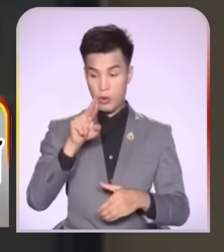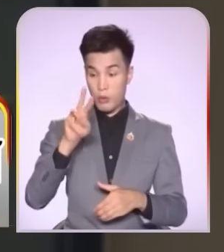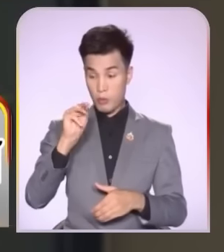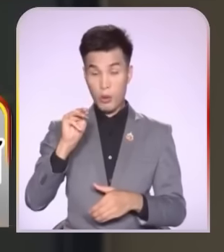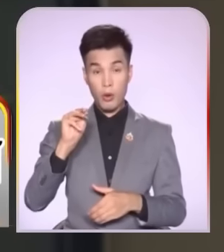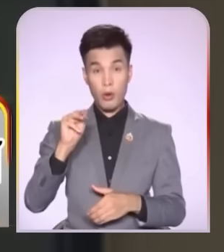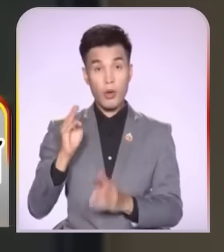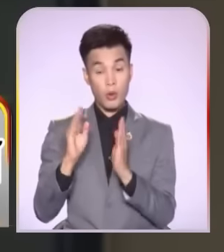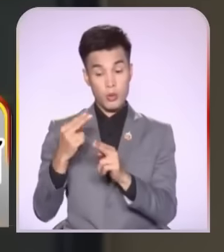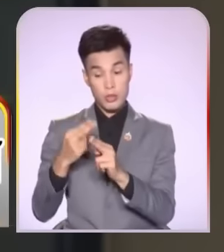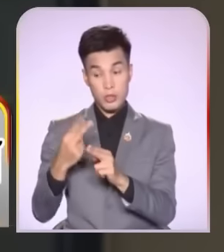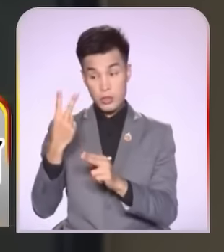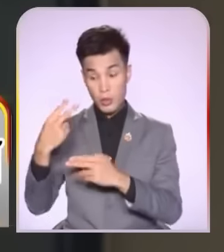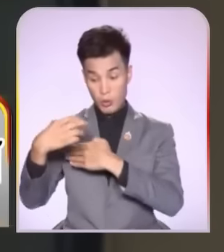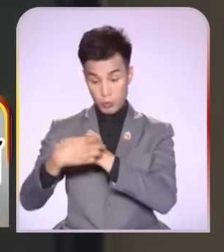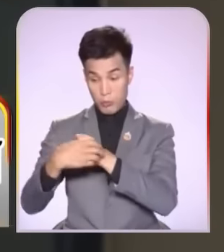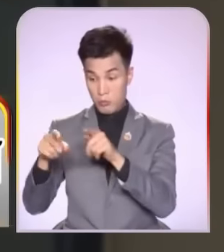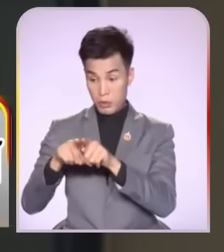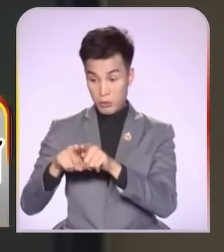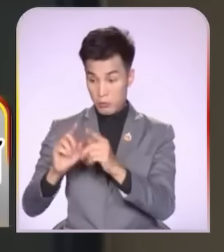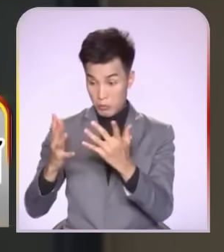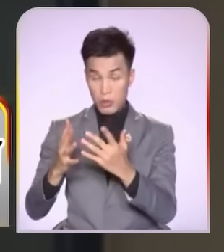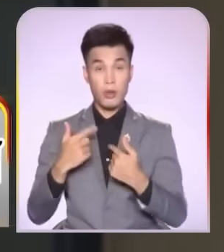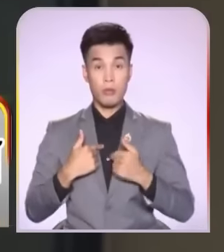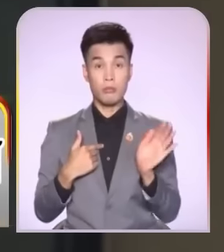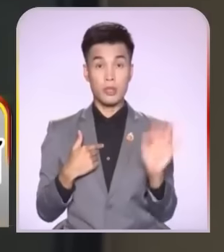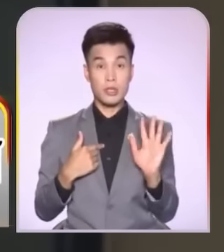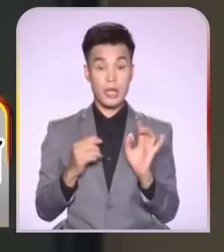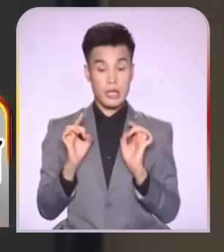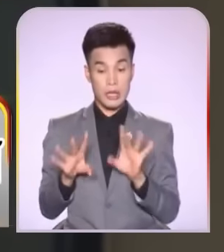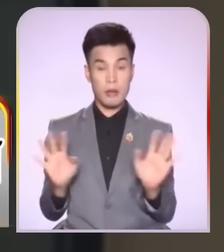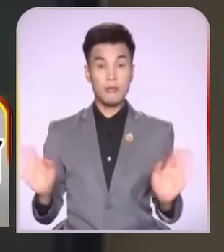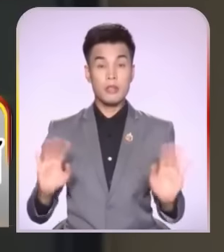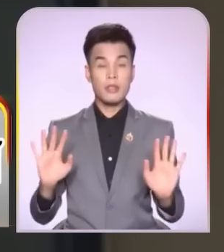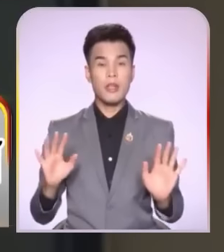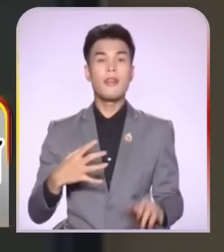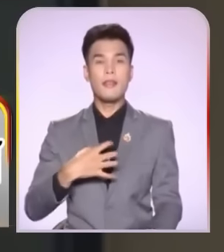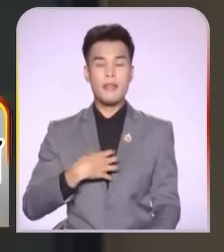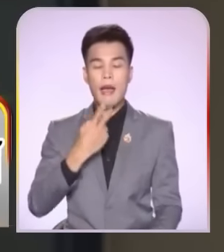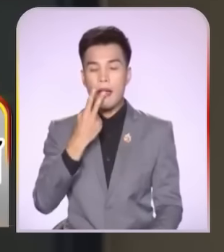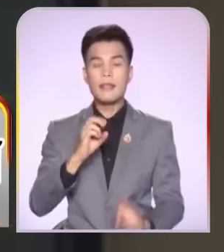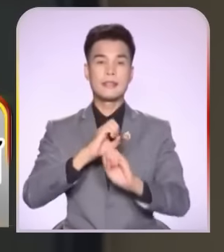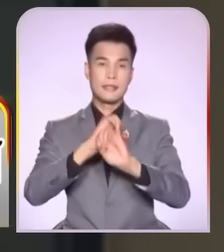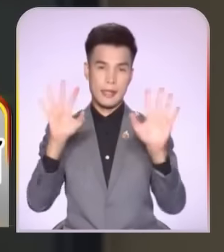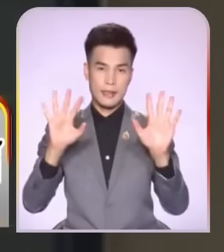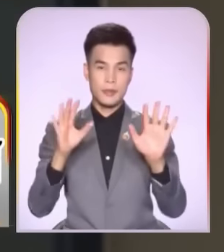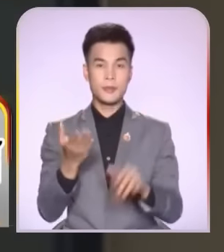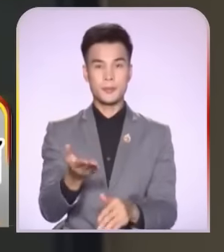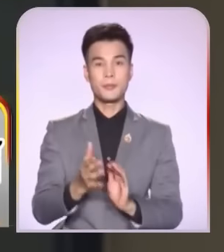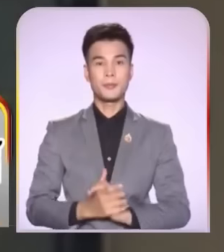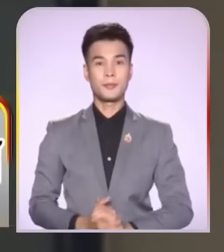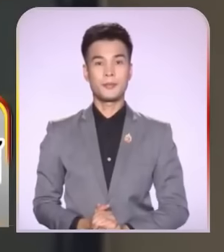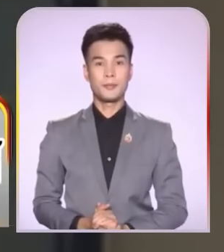ะไม่มีคนนามสกุลวงสุวรรณอยู่ในนี้คือไม่ได้แสดงความรังเกียจอะไรใดๆแค่อยากให้มีความชัดเจนไปฟังเสียงกันค่ะ